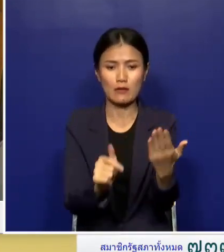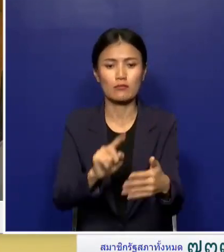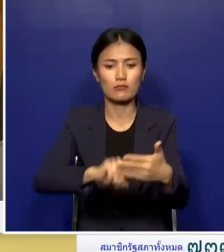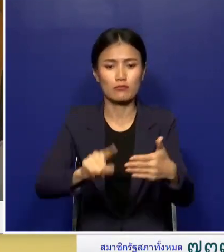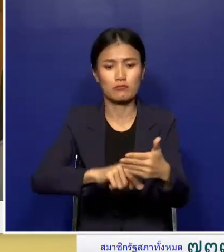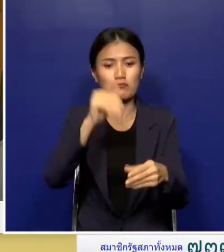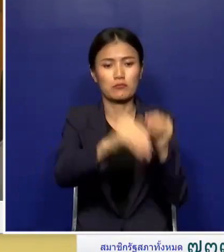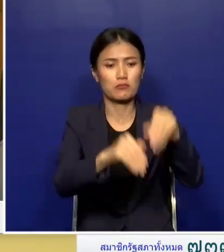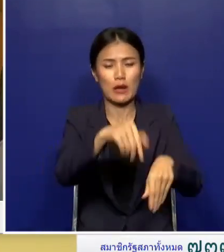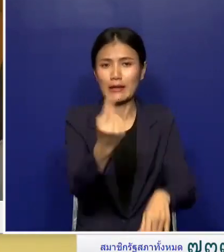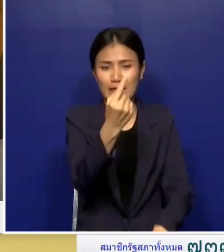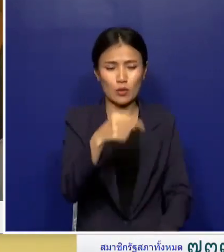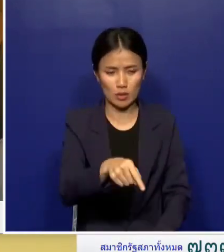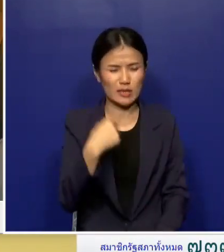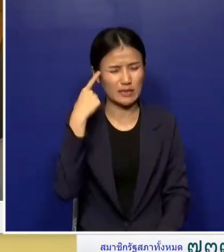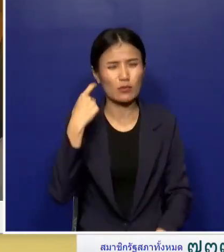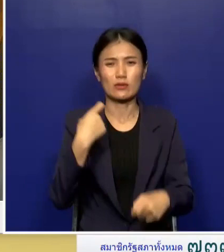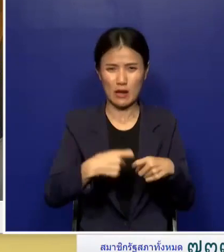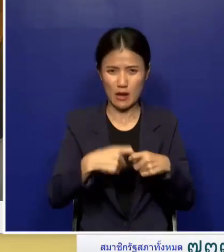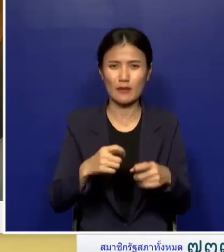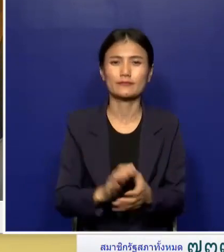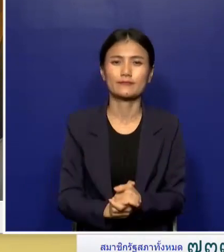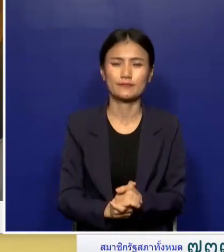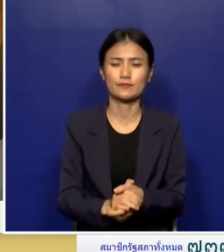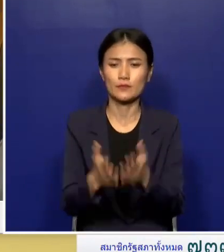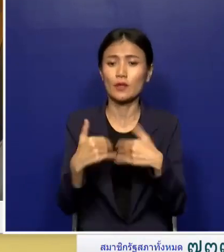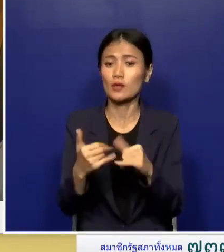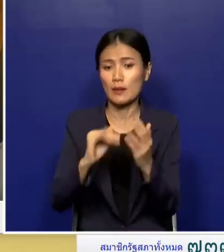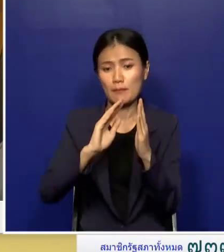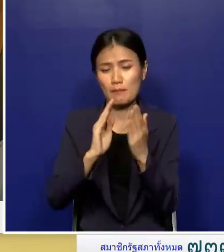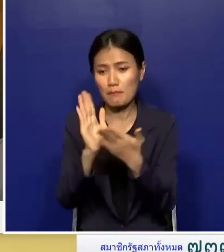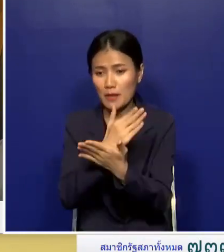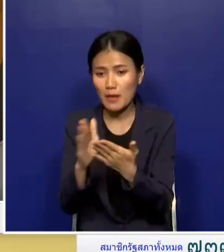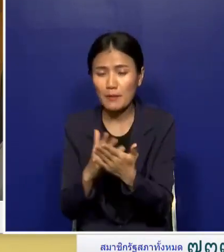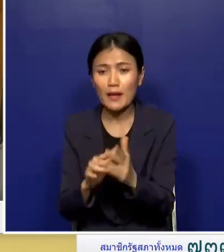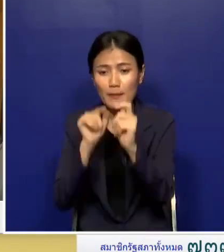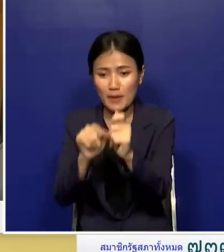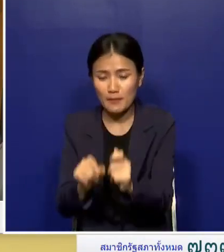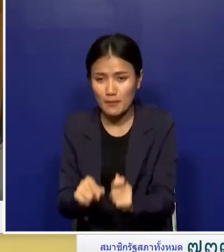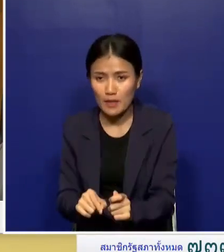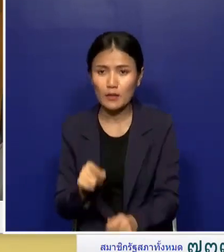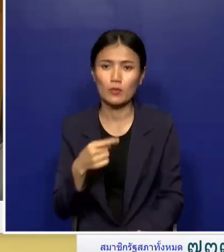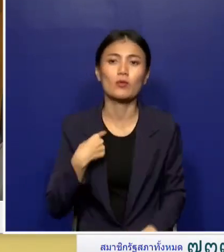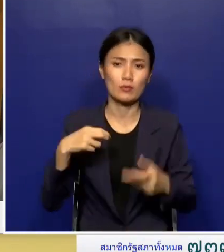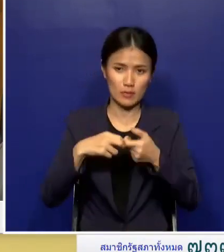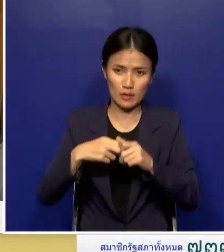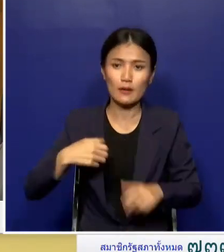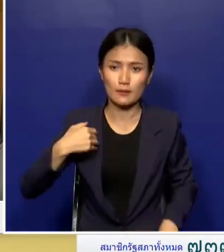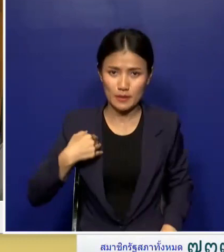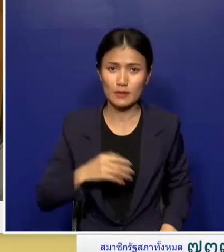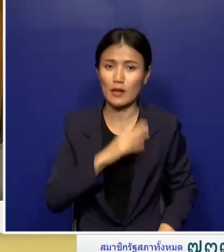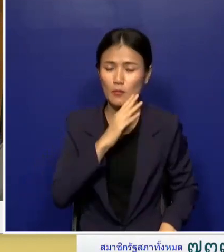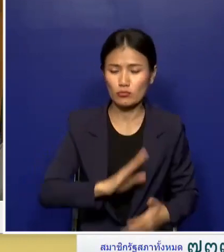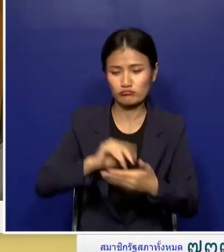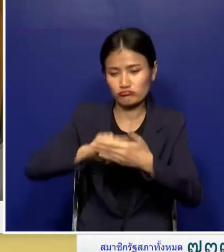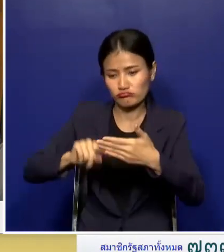ากส่วนเขตเล็กนั้นแน่นอนครับข้อหนึ่งเนี่ยเป็นที่ครหาแน่นอนว่าการเลือกตั้งโดยใช้เขต